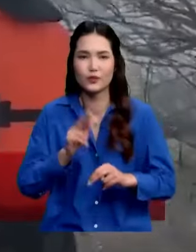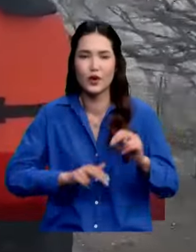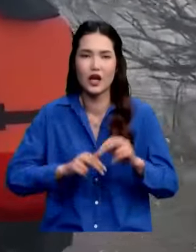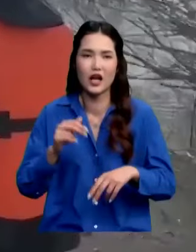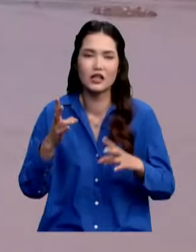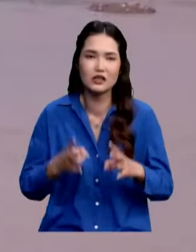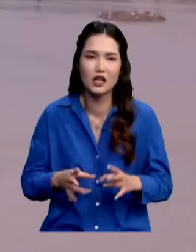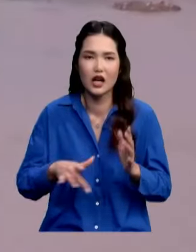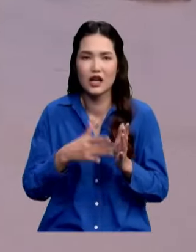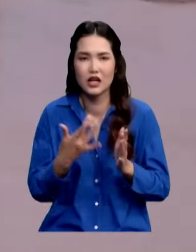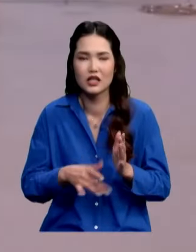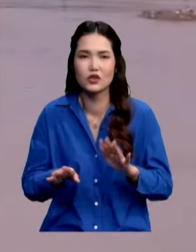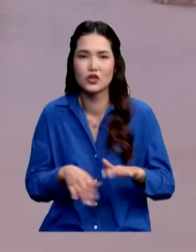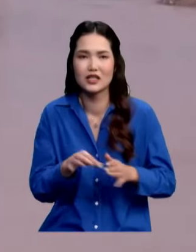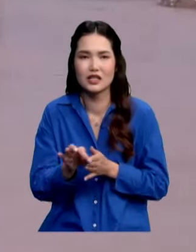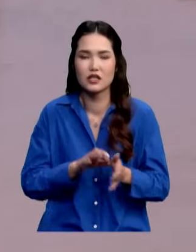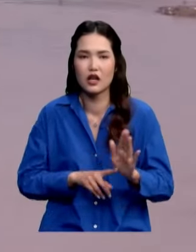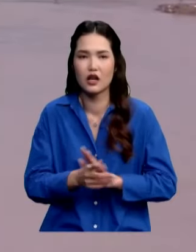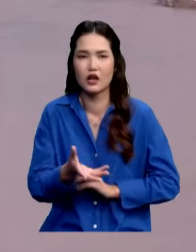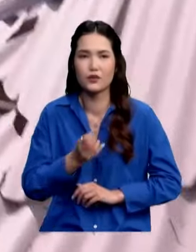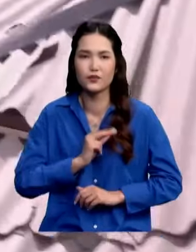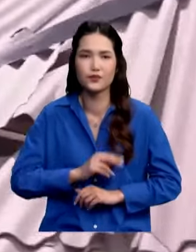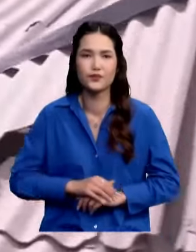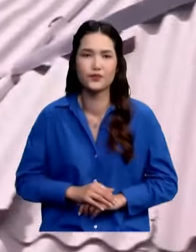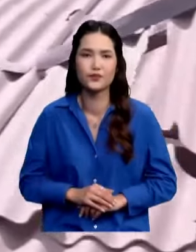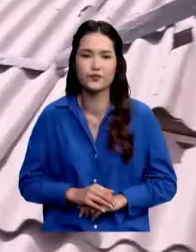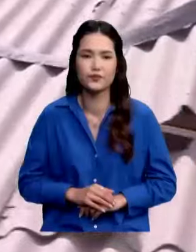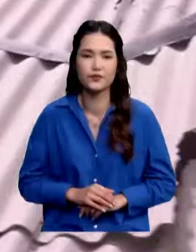залалды есептеп болған соң бірден қолға алынады.